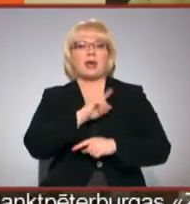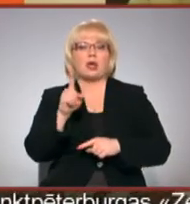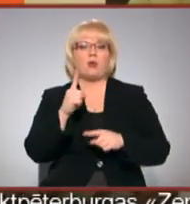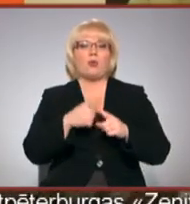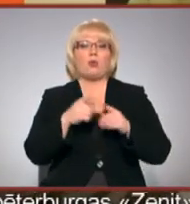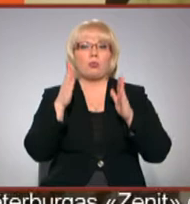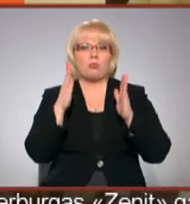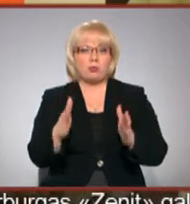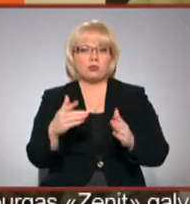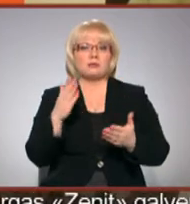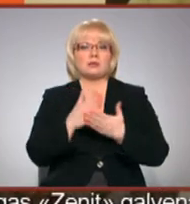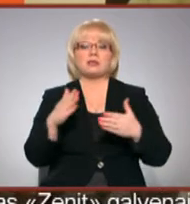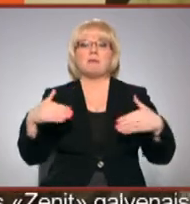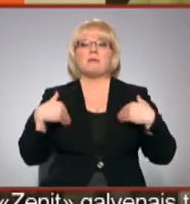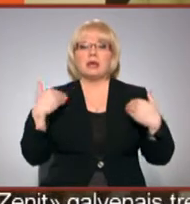mēs esam viennozīmīgi priecīgi.